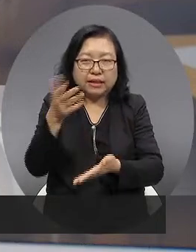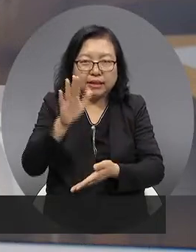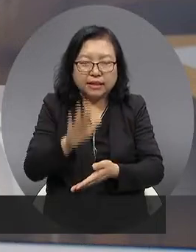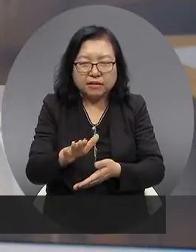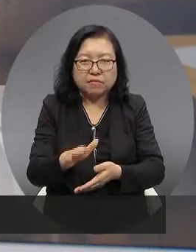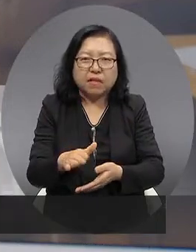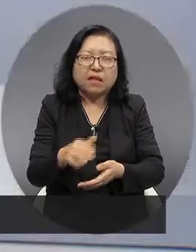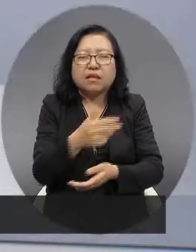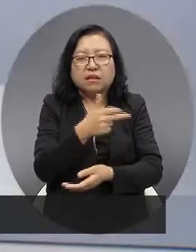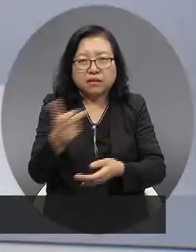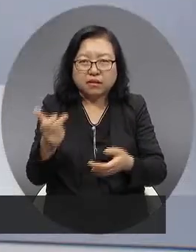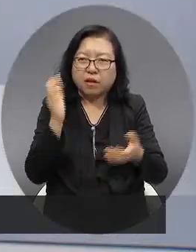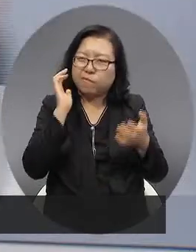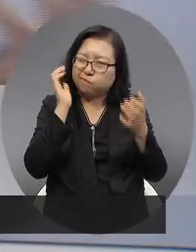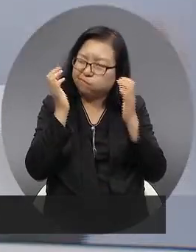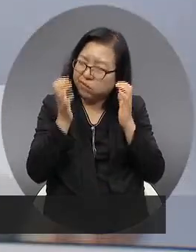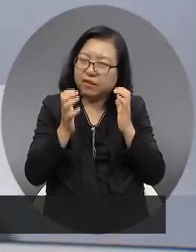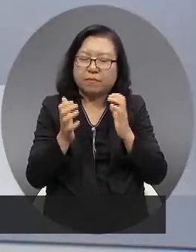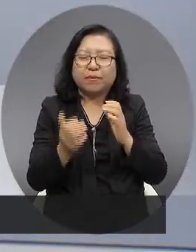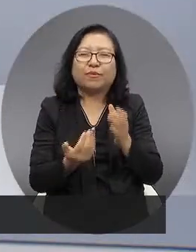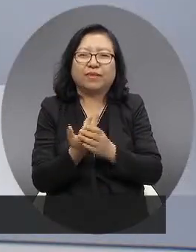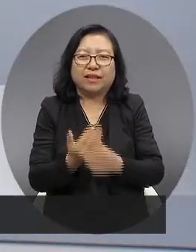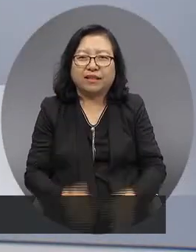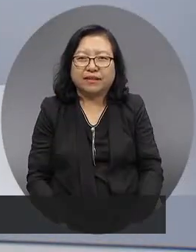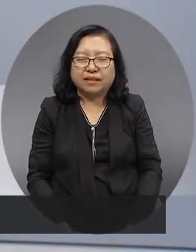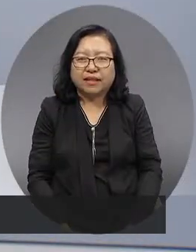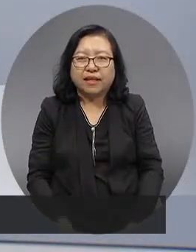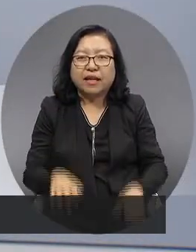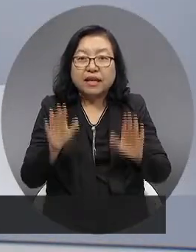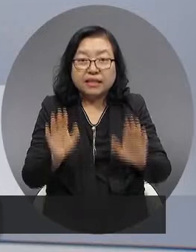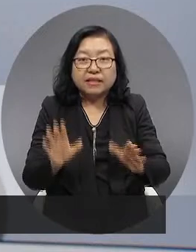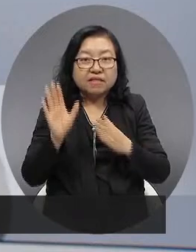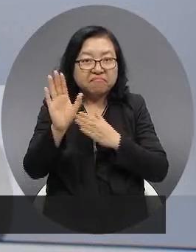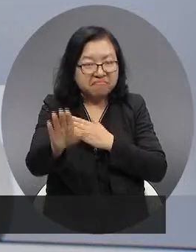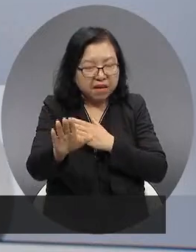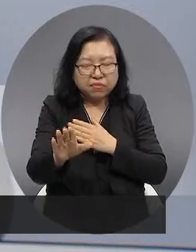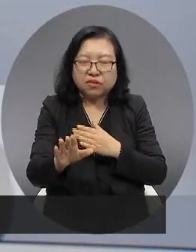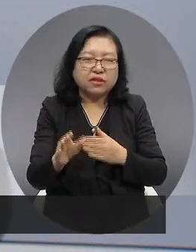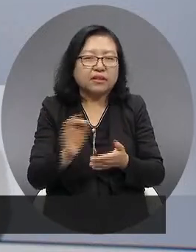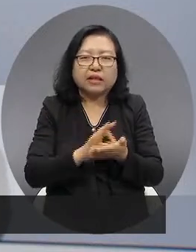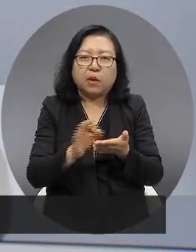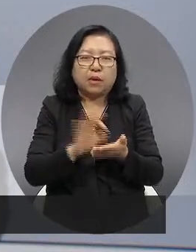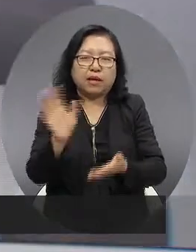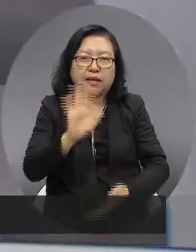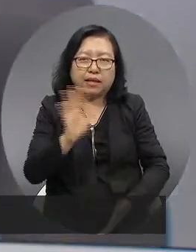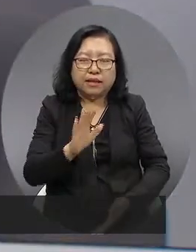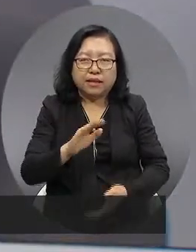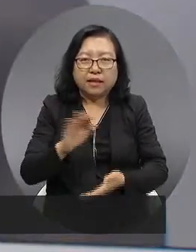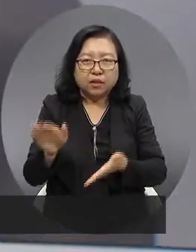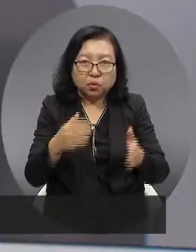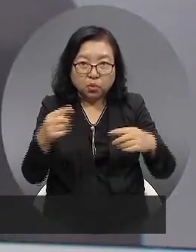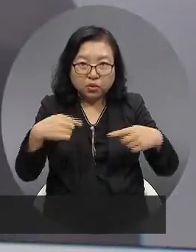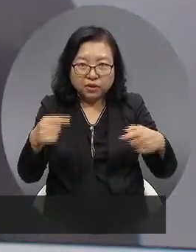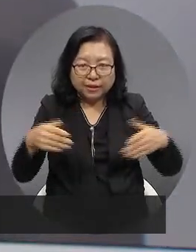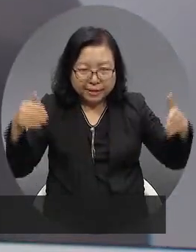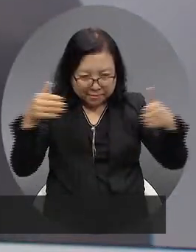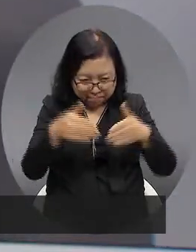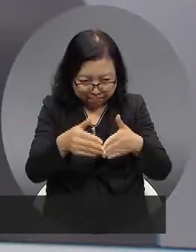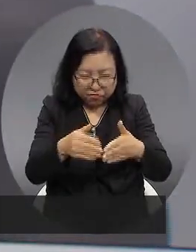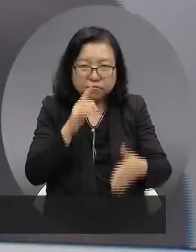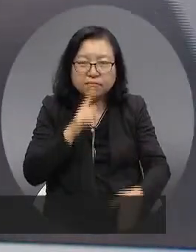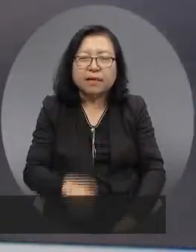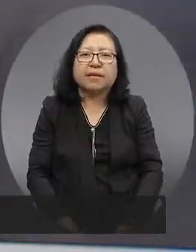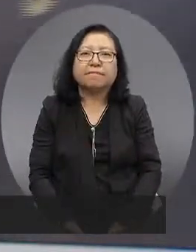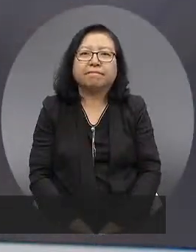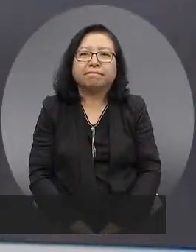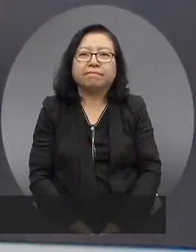혼선도 적지 않았습니다. 김 지사는 이제 SNS를 가급적 내려놓고 도정에 집중하겠다고 밝혔습니다.